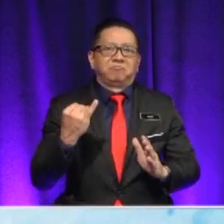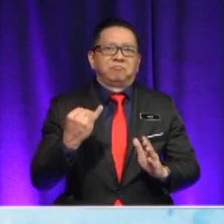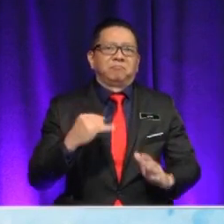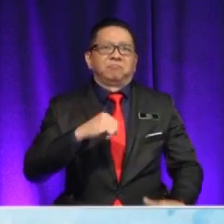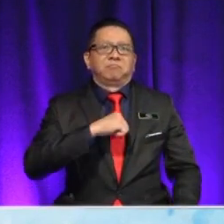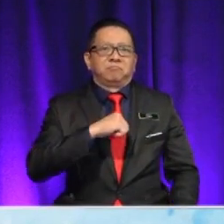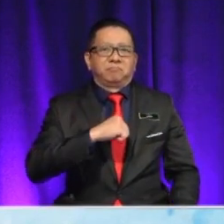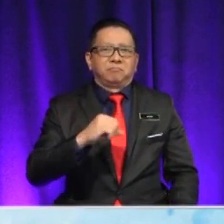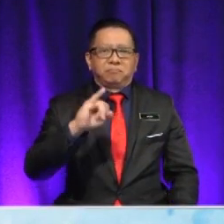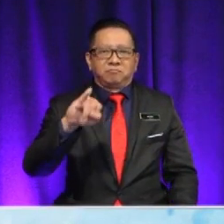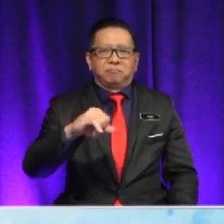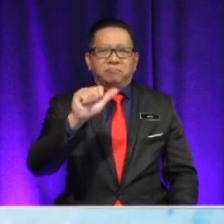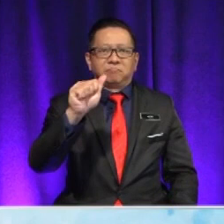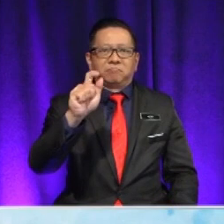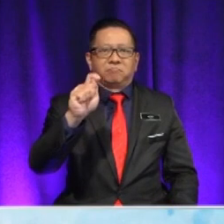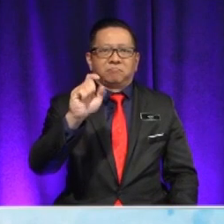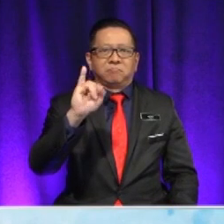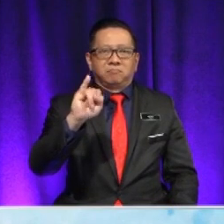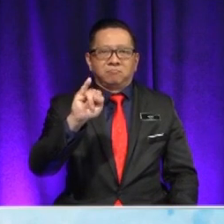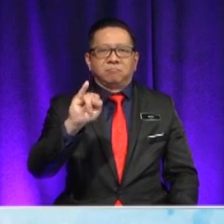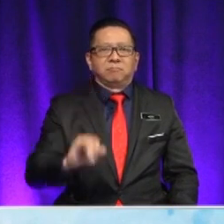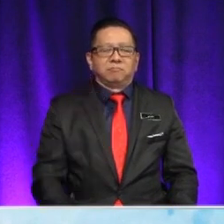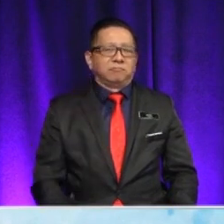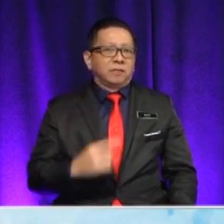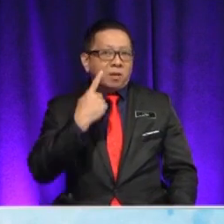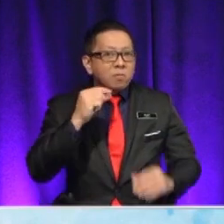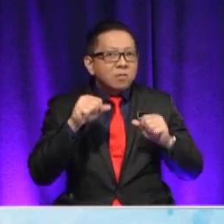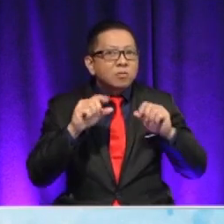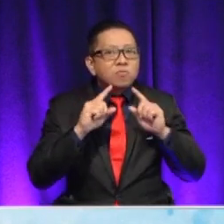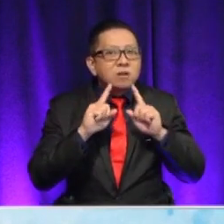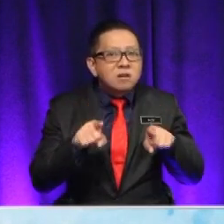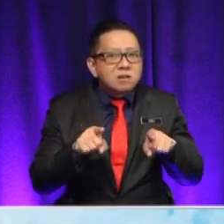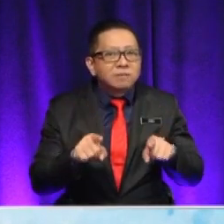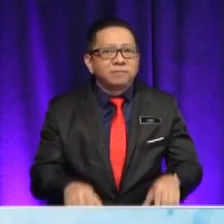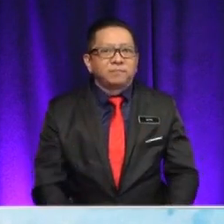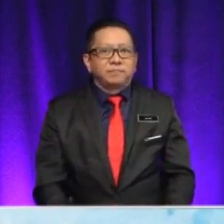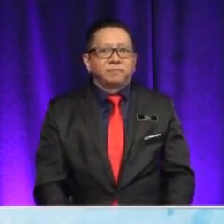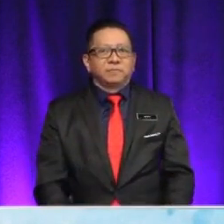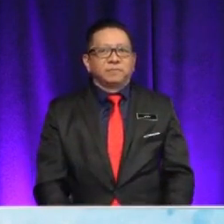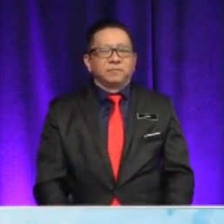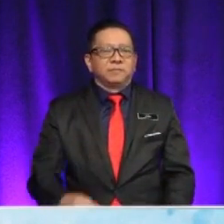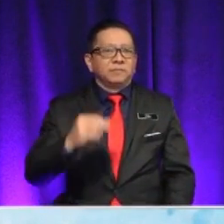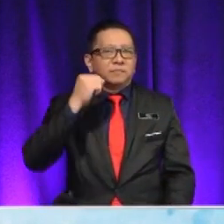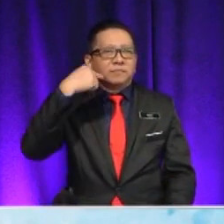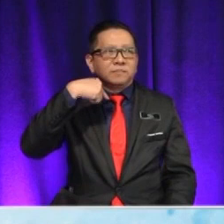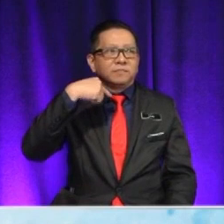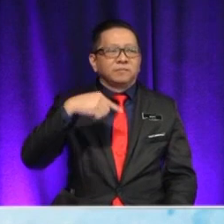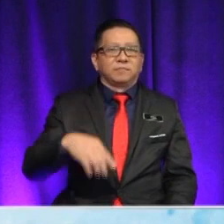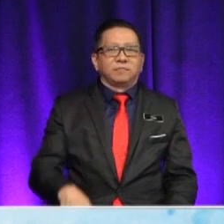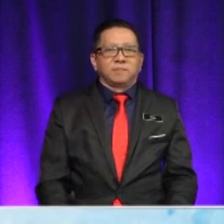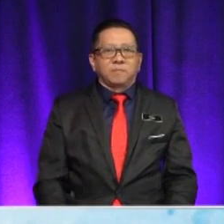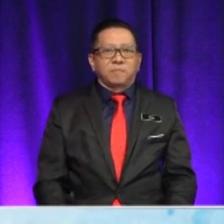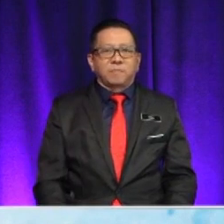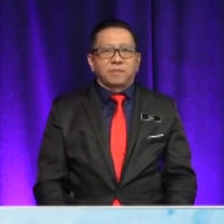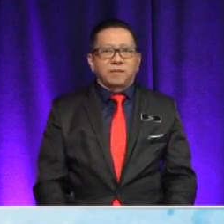Silakan. Silakan. Siapa nak cuba untuk jawab? Boleh angkat tangan. Okey, Akila. Okey, Akila. Silakan,